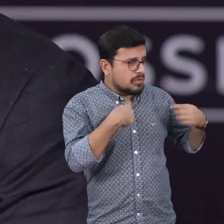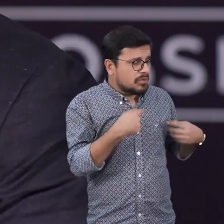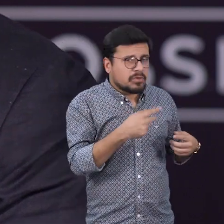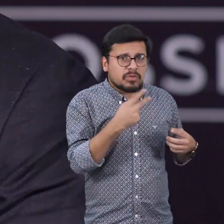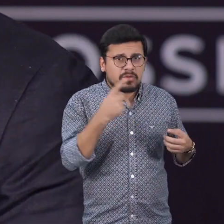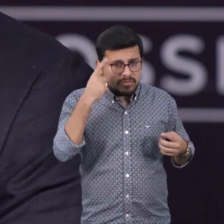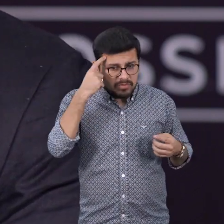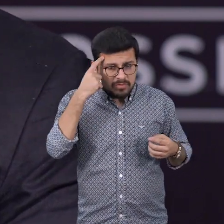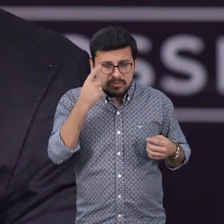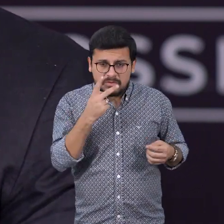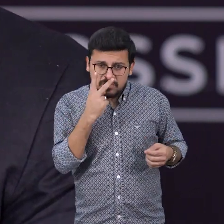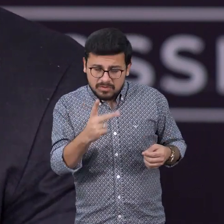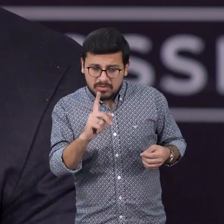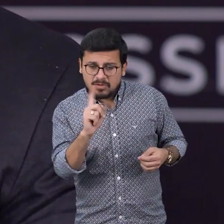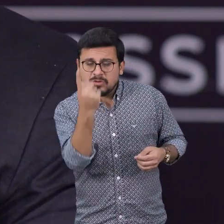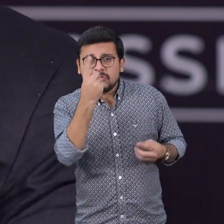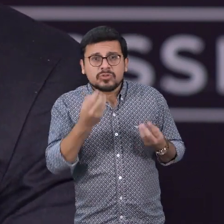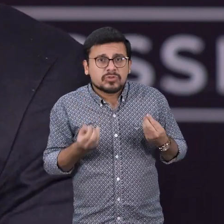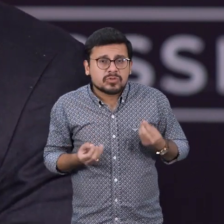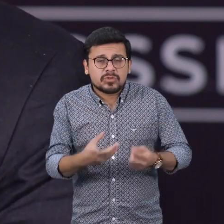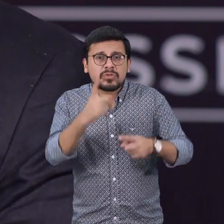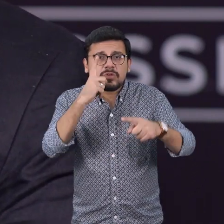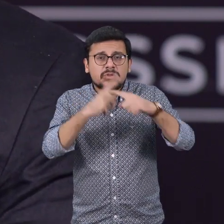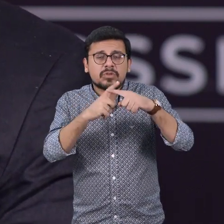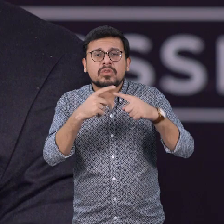کی جان, کسی کی